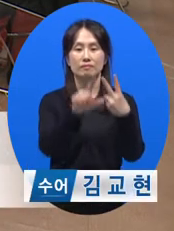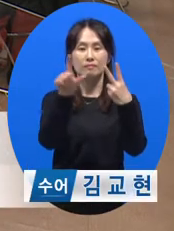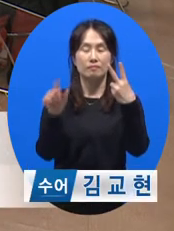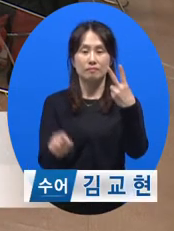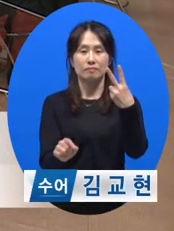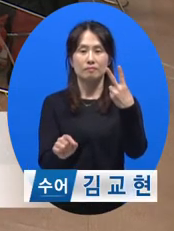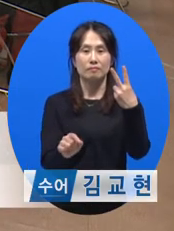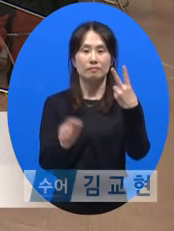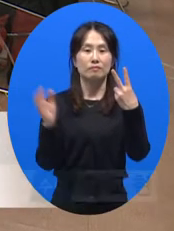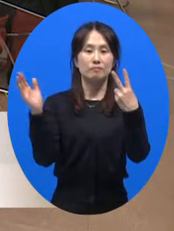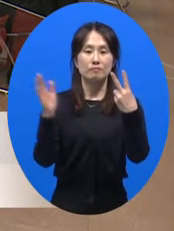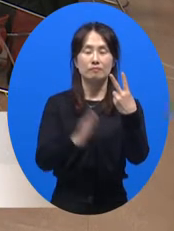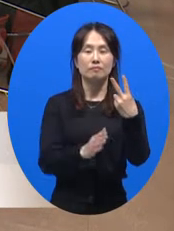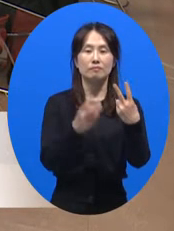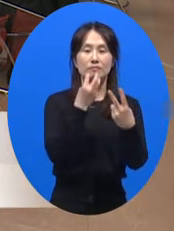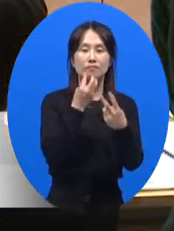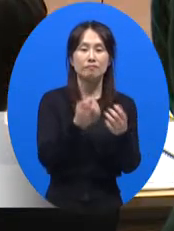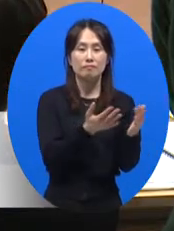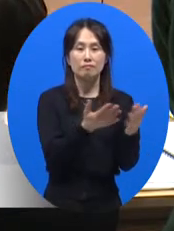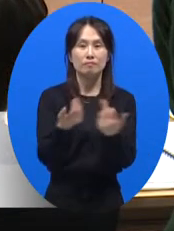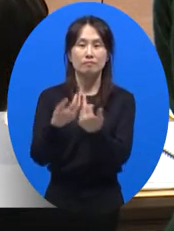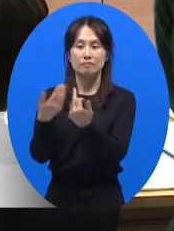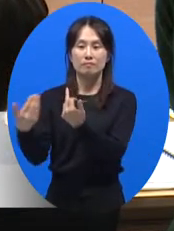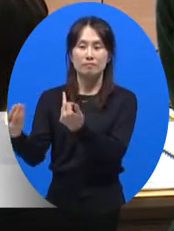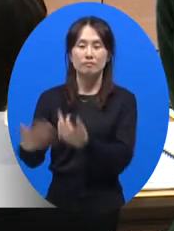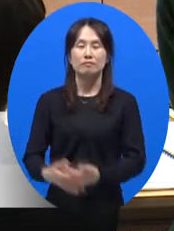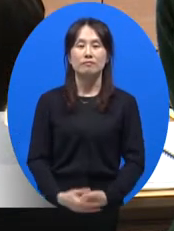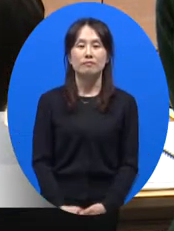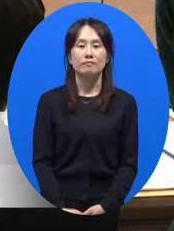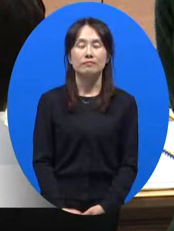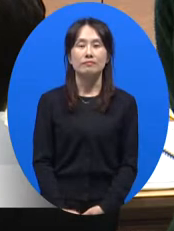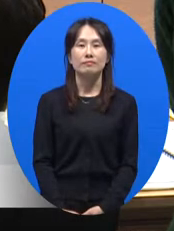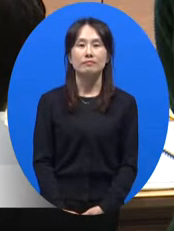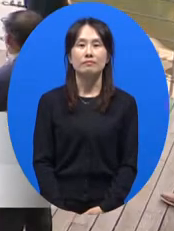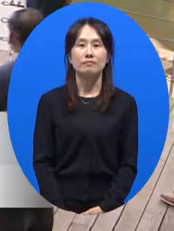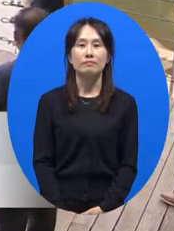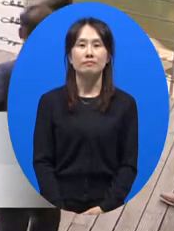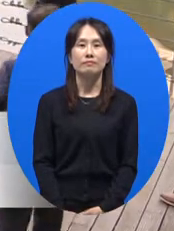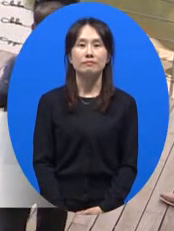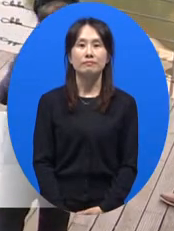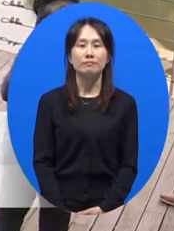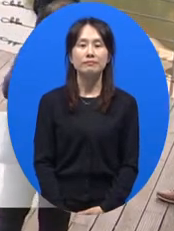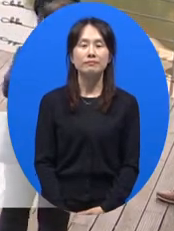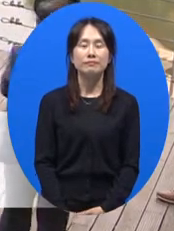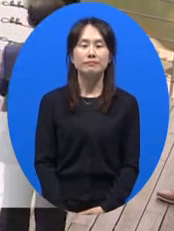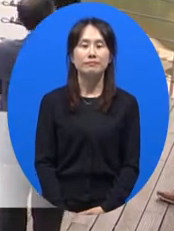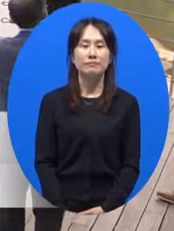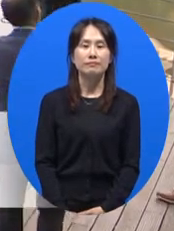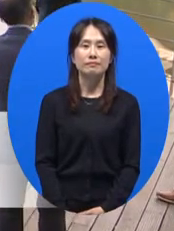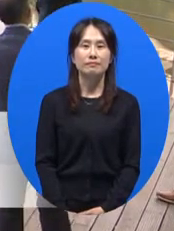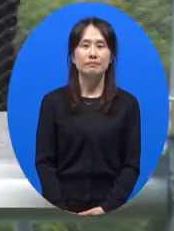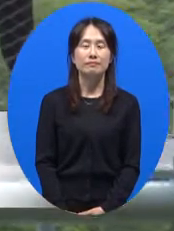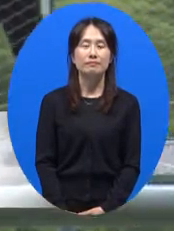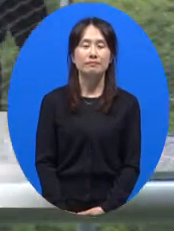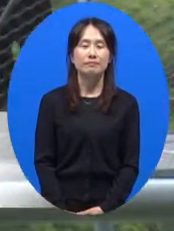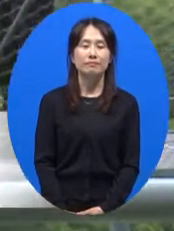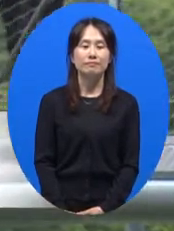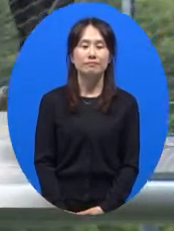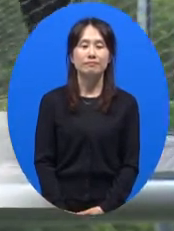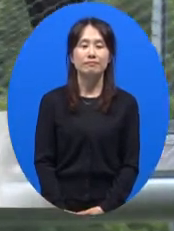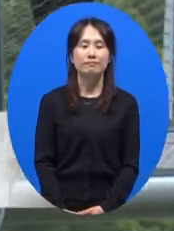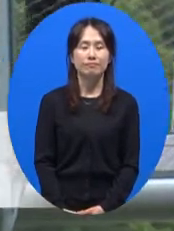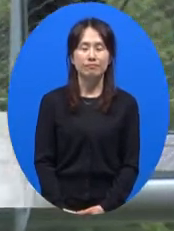지난 2월 경기도와 강원도가 정책 협력 회의를 실시 했는데요 이번엔 경기와 강원 을 있는 종주 끼 를